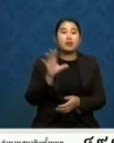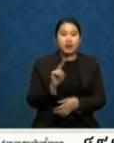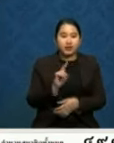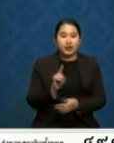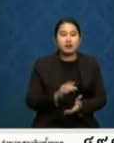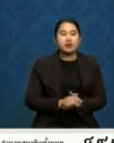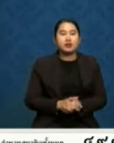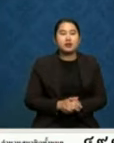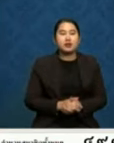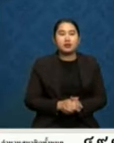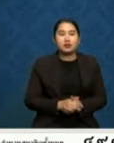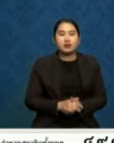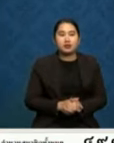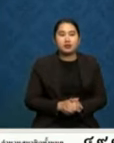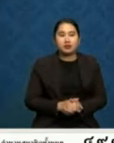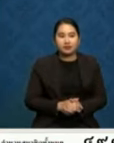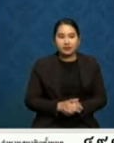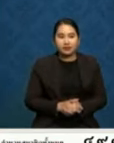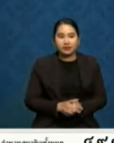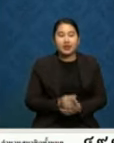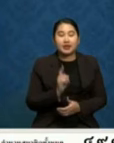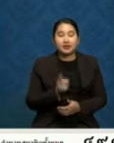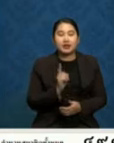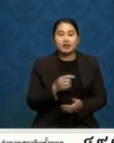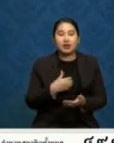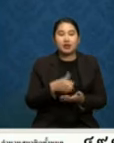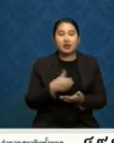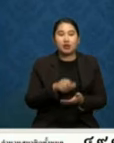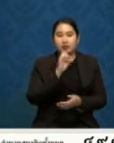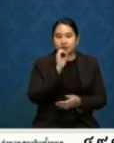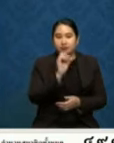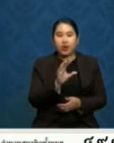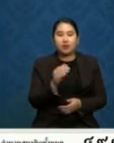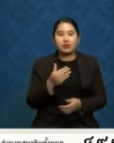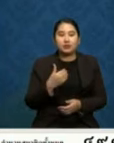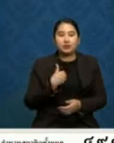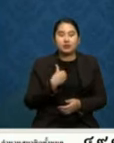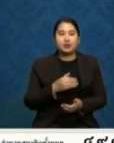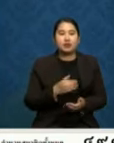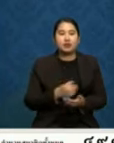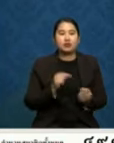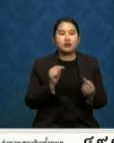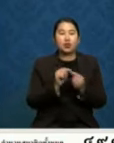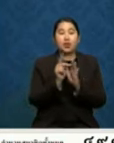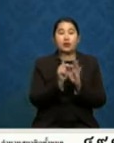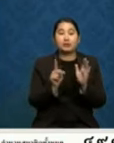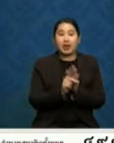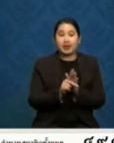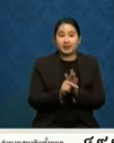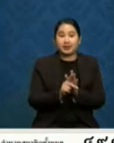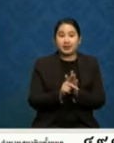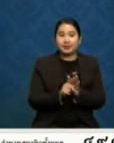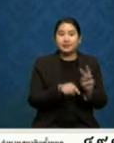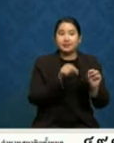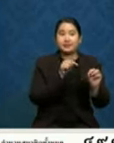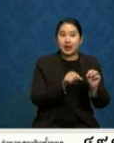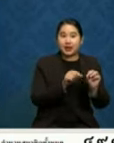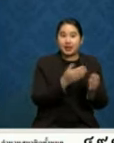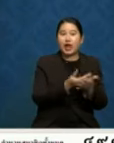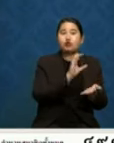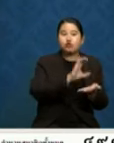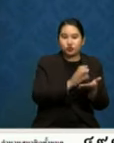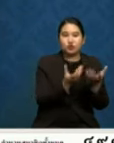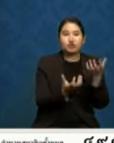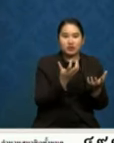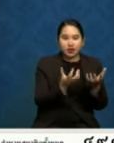แต่ดูเรียนด้วยความเคารพครับในข้อเท็จจริงเนี่ยนะครับท่านอาจจะนำเอา2มาตรามาบวกกันนั่นก็คือในส่วนของกองทุนยุติธรร